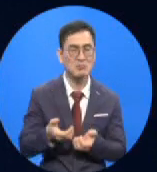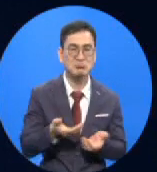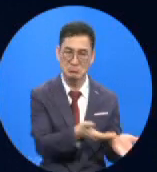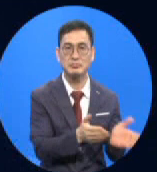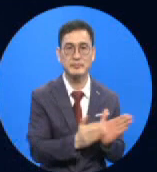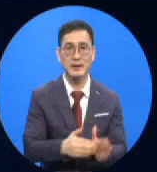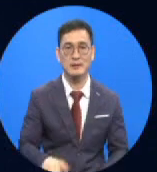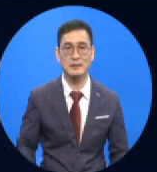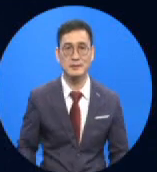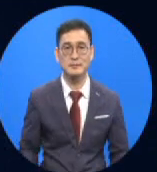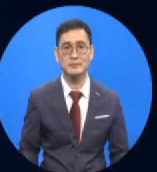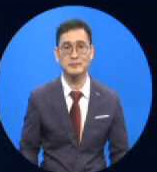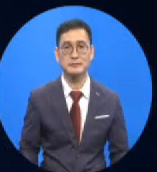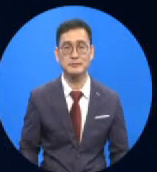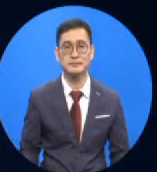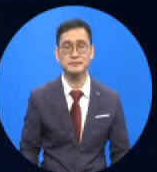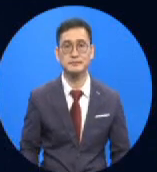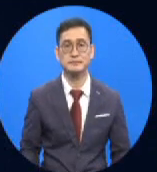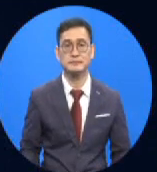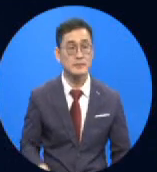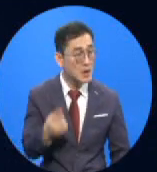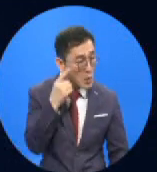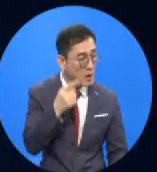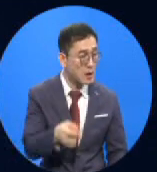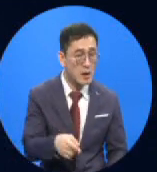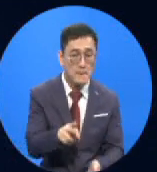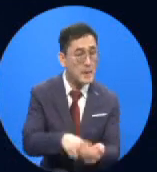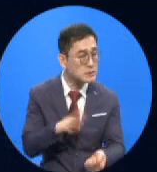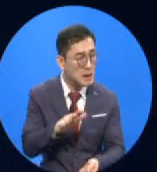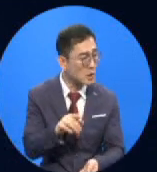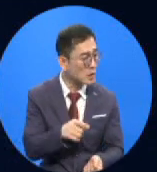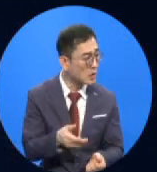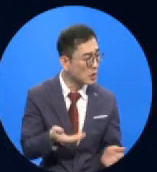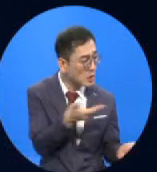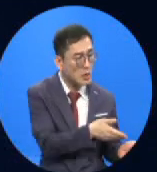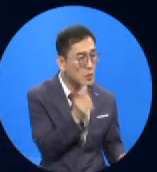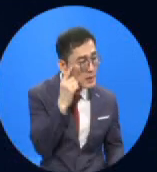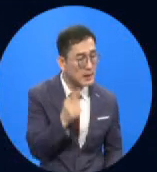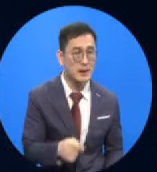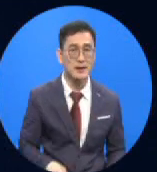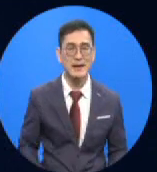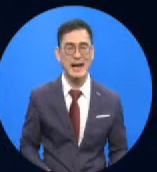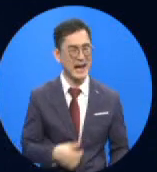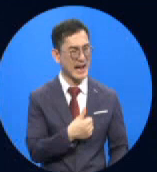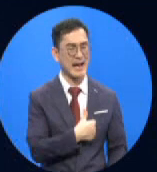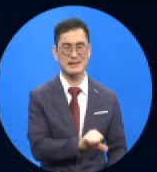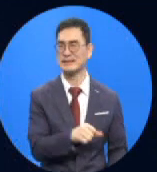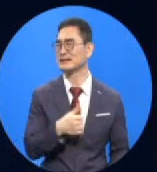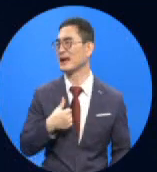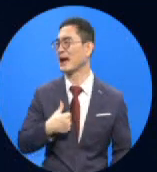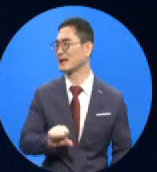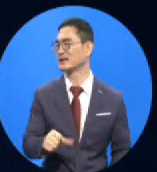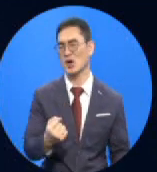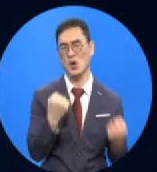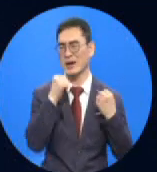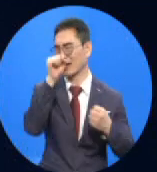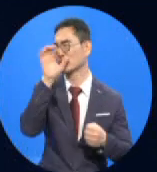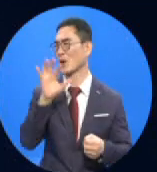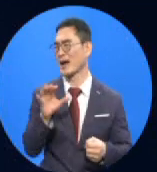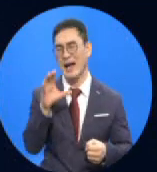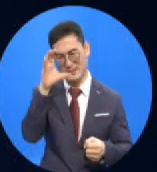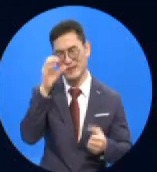이유가 있을텐데 2기 b1 측은 둘째가 건강이 좋은 편이 아니다 지난해부터 이 아르바이트로